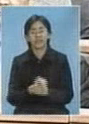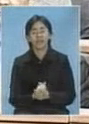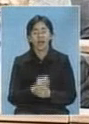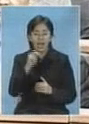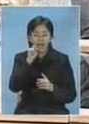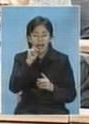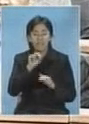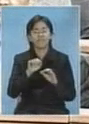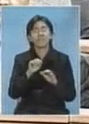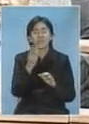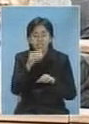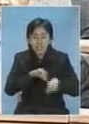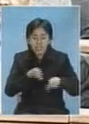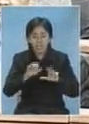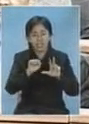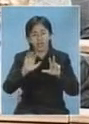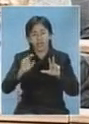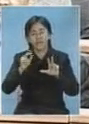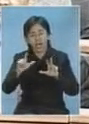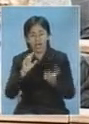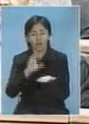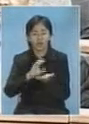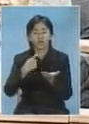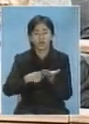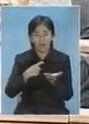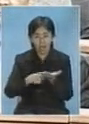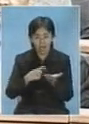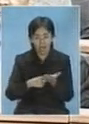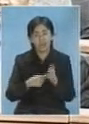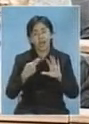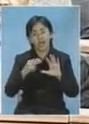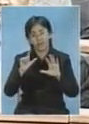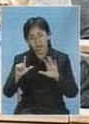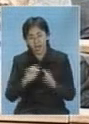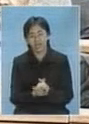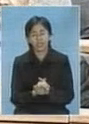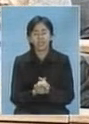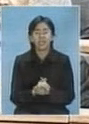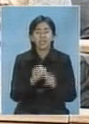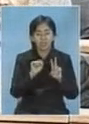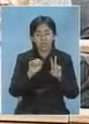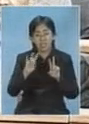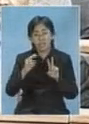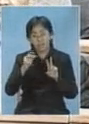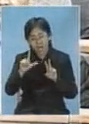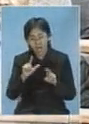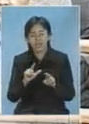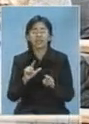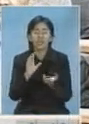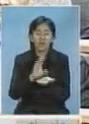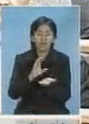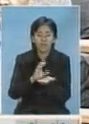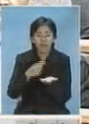บน้ำ 350,000 ตั้งกองทุนประกันภัย 50,000 จำนำพืชผลกู้อีก 270,000กองทุนน้ำมัน